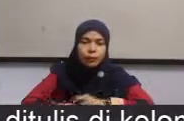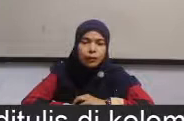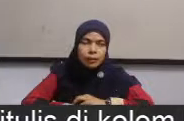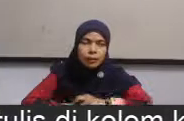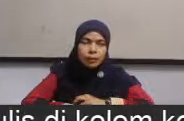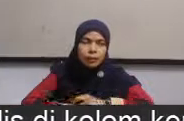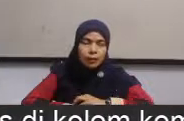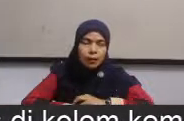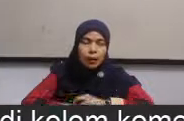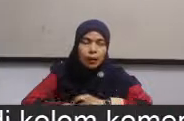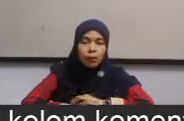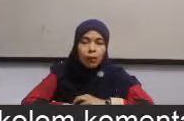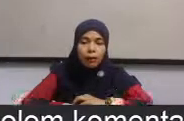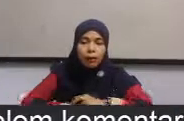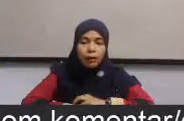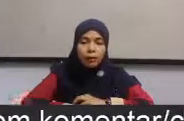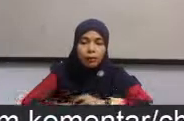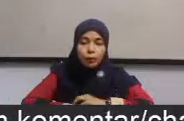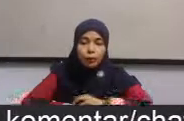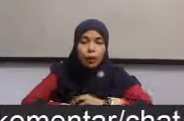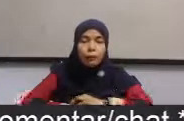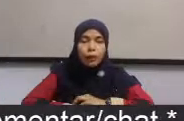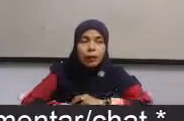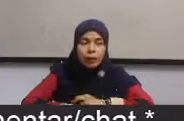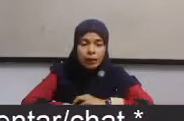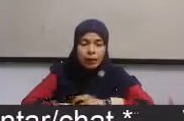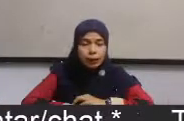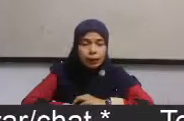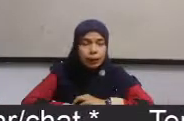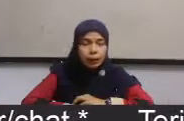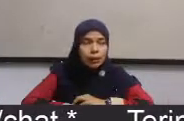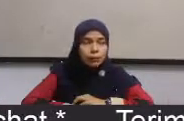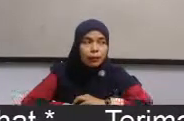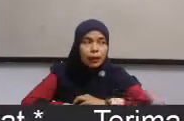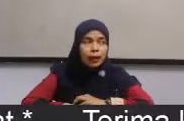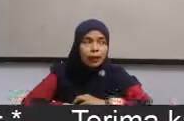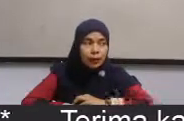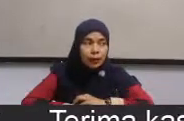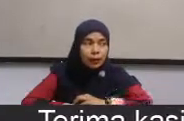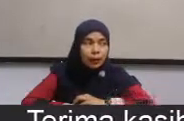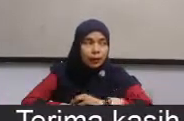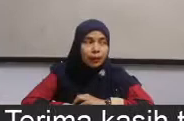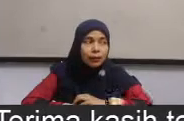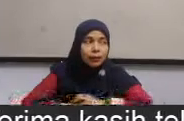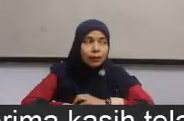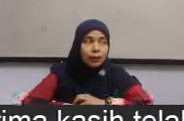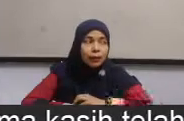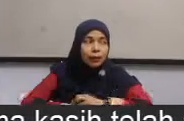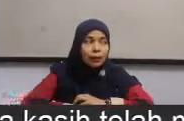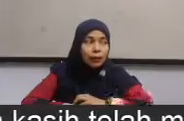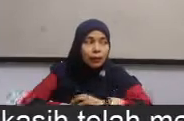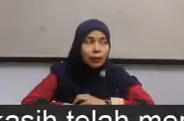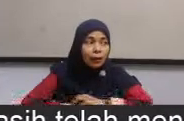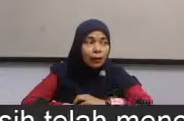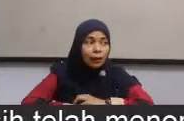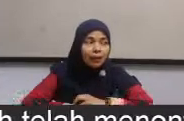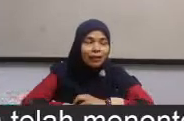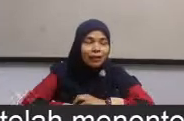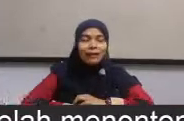berita-berita secara online itu benar atau kebenarannya apa